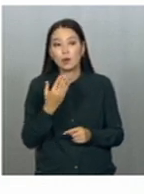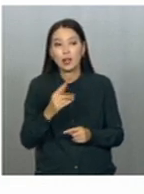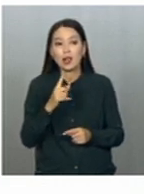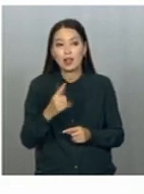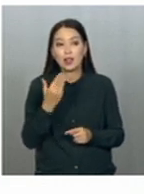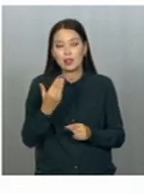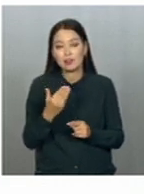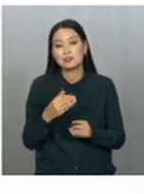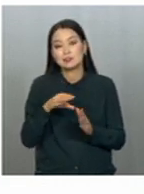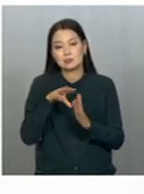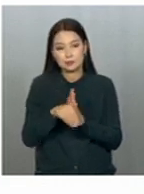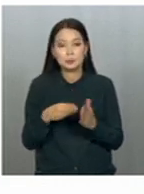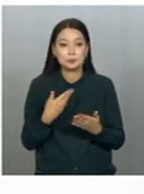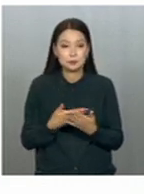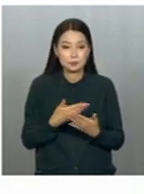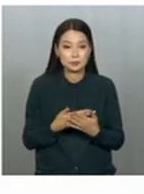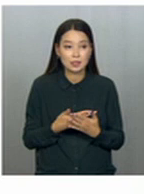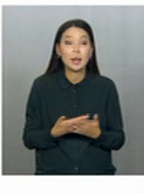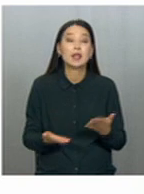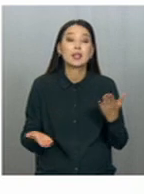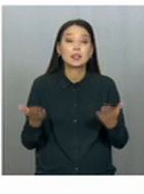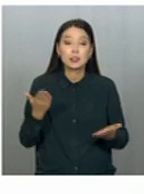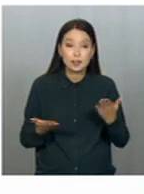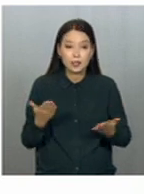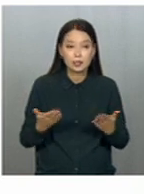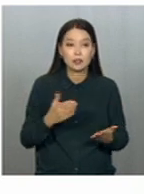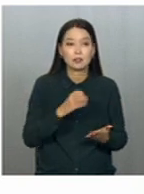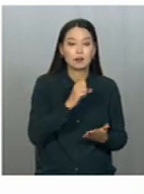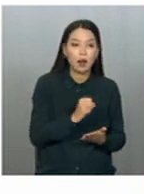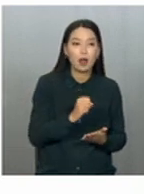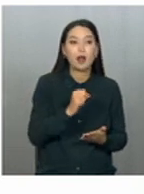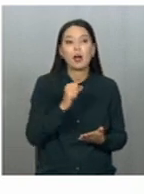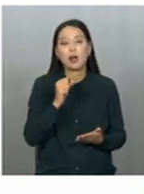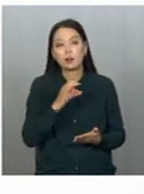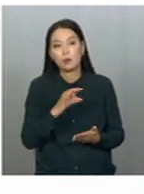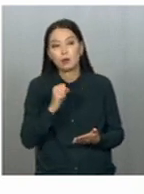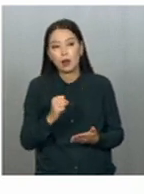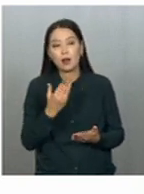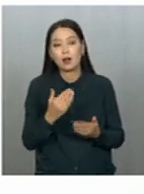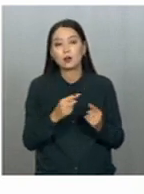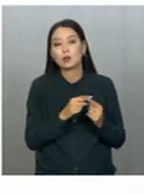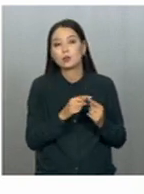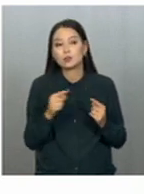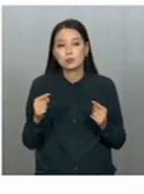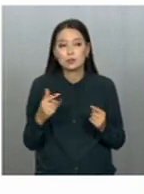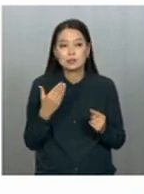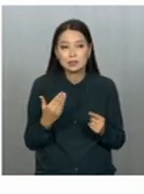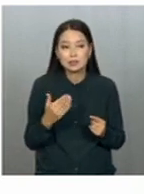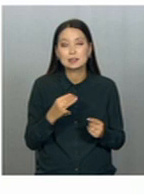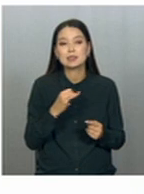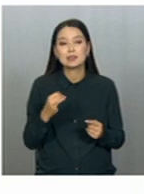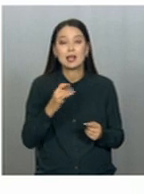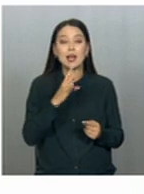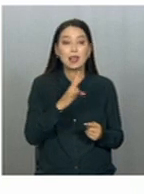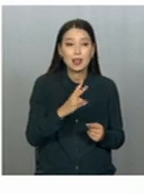түзуінің бойында жатсын. Егер А0, А векторы координаттары келесі дегідей, және N